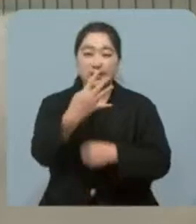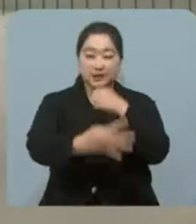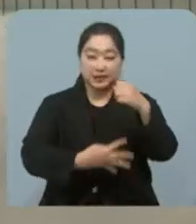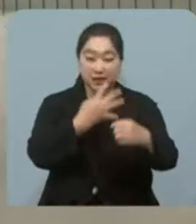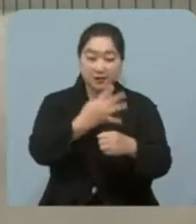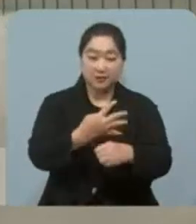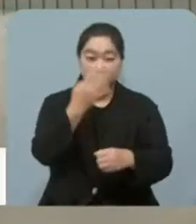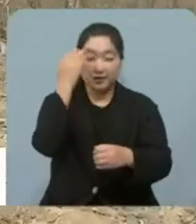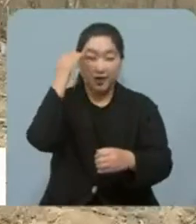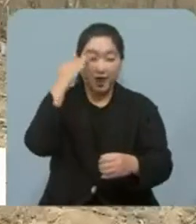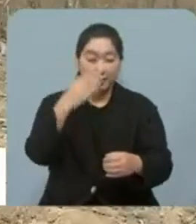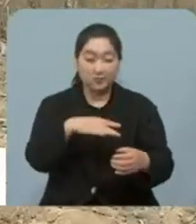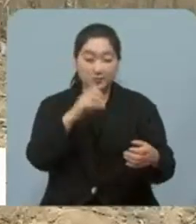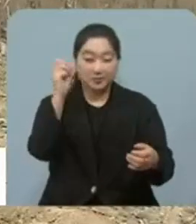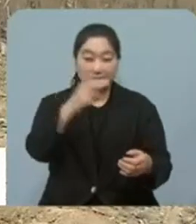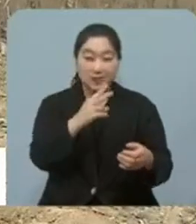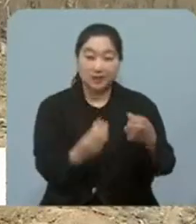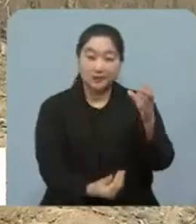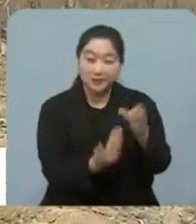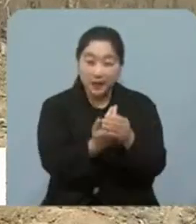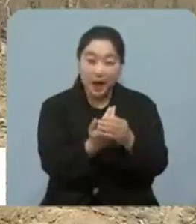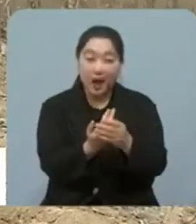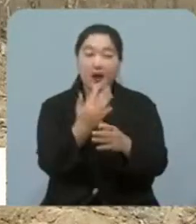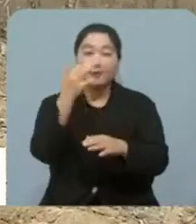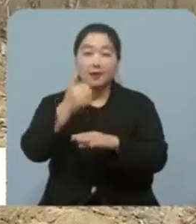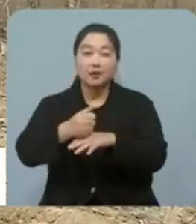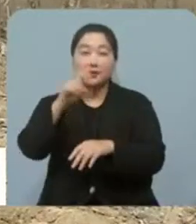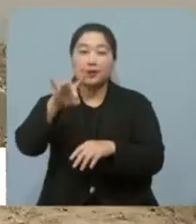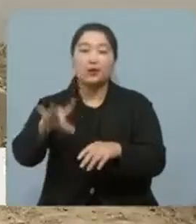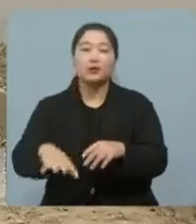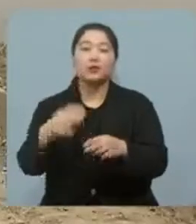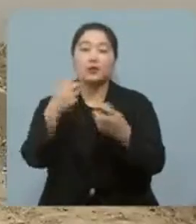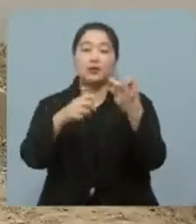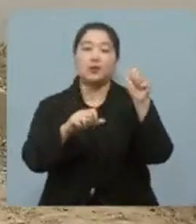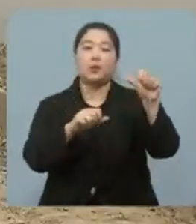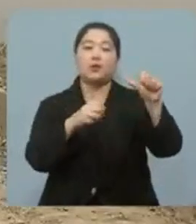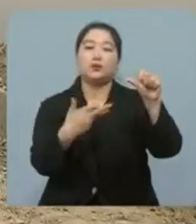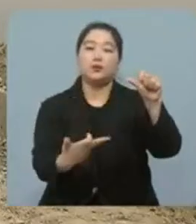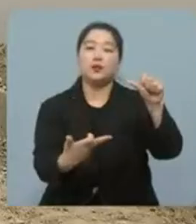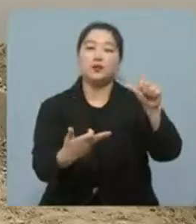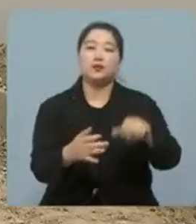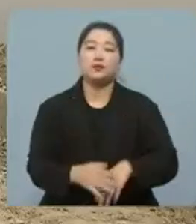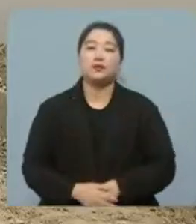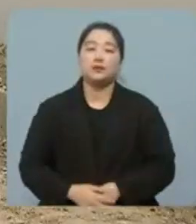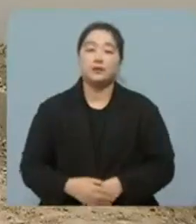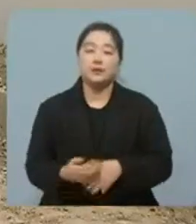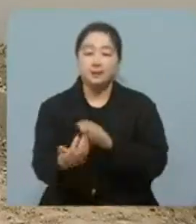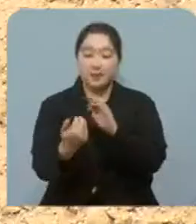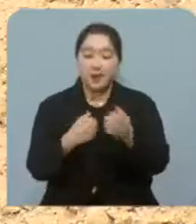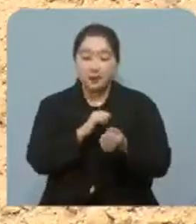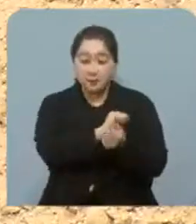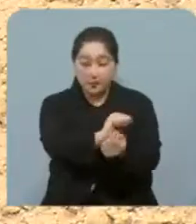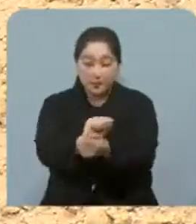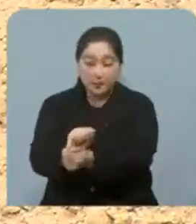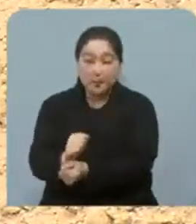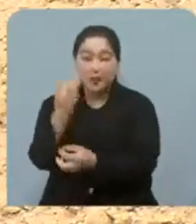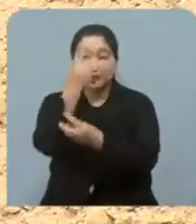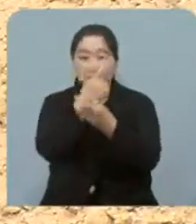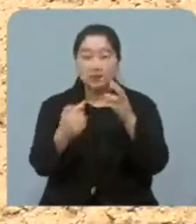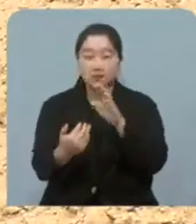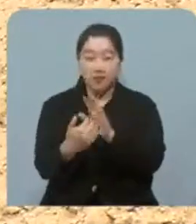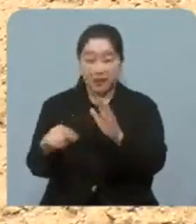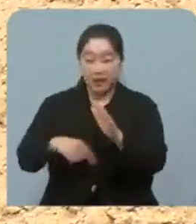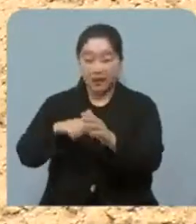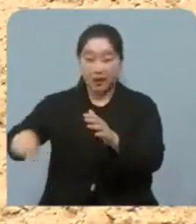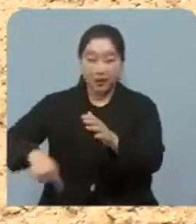4년 만에 국내에서 재발한 구제역이 마지막으로 확인된 것은 지난 18일입니다 앞서 확진이 잇달랐던 청주의